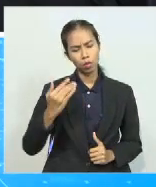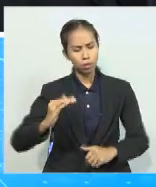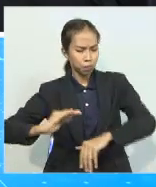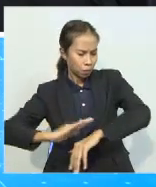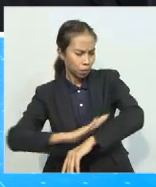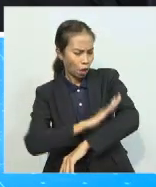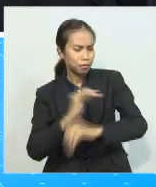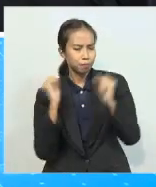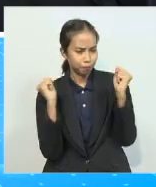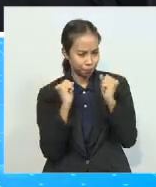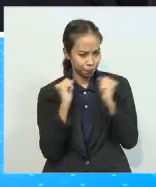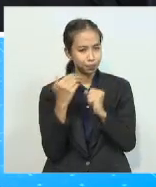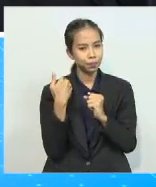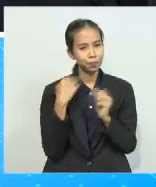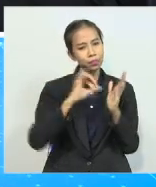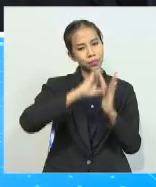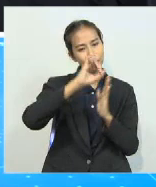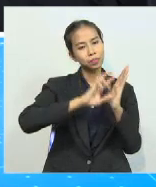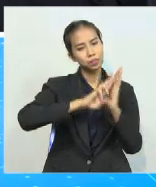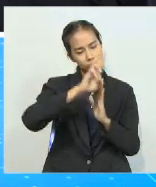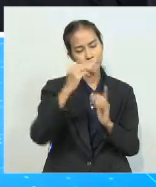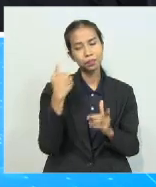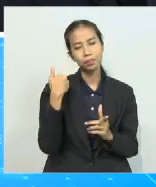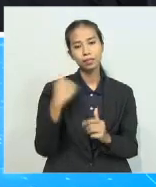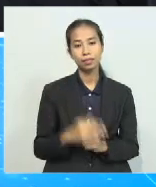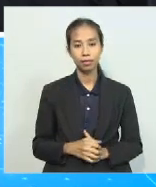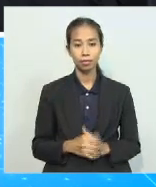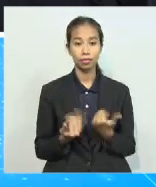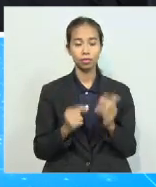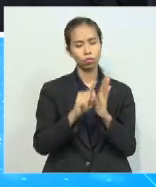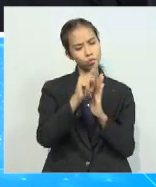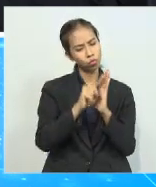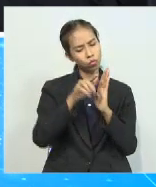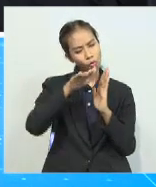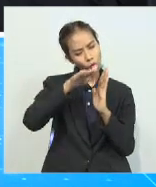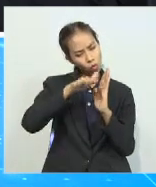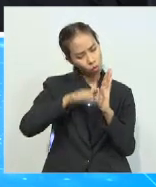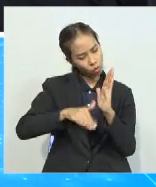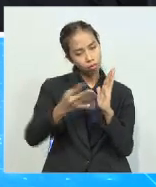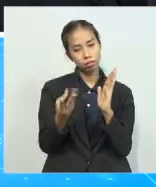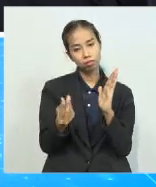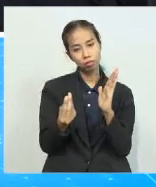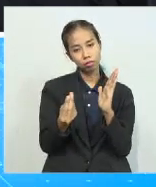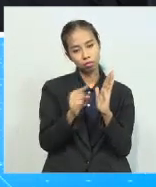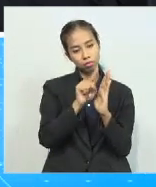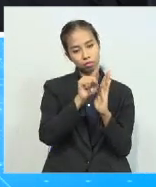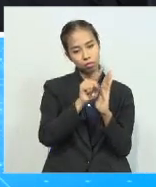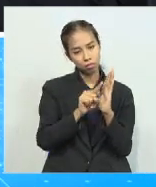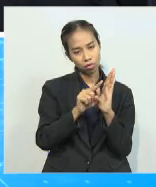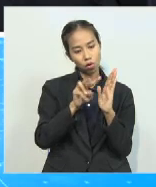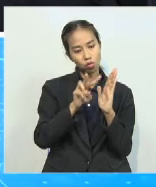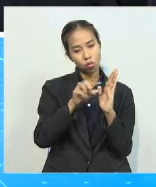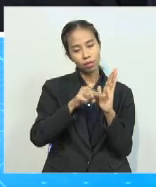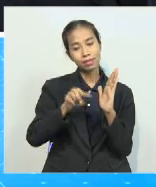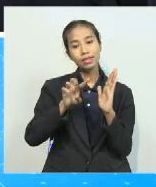ทางเชียงใหม่เชียงรายนะครับ ค่ะ ได้แน่นอนครับผม คาดการณ์ว่าอุณหภูมิจะลดลงสักเท่าไหร่อะคะอธิบดีคะในช่วงนั้น 2-4องศ